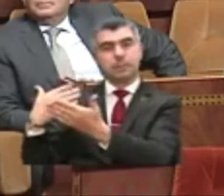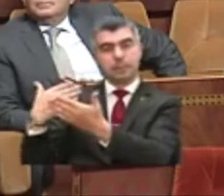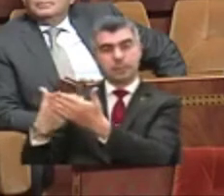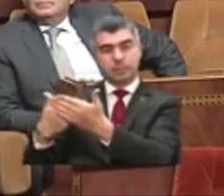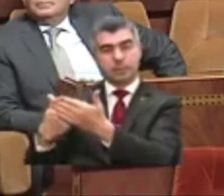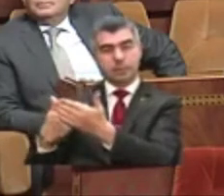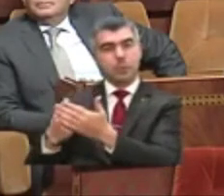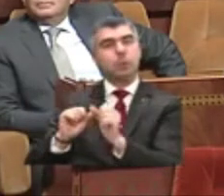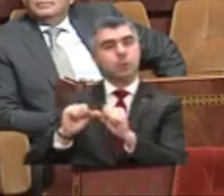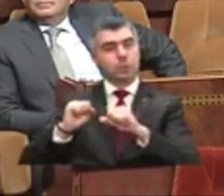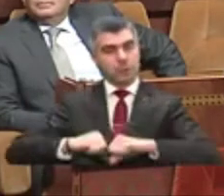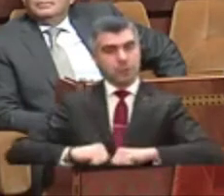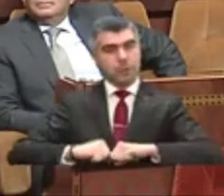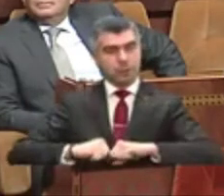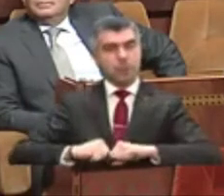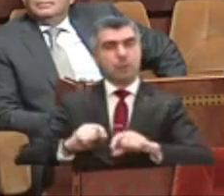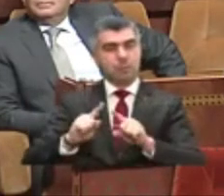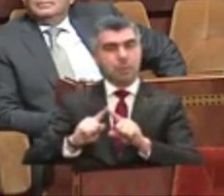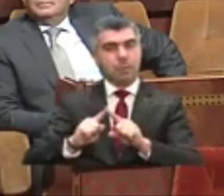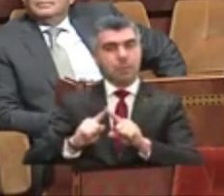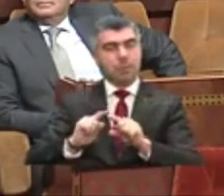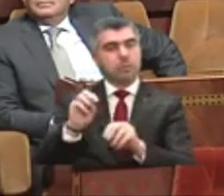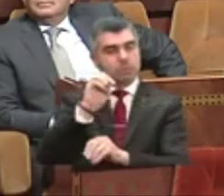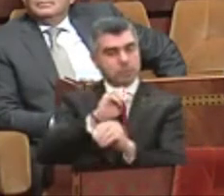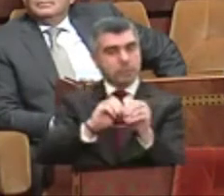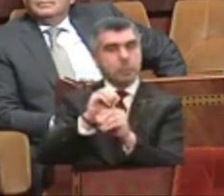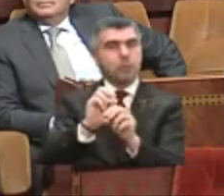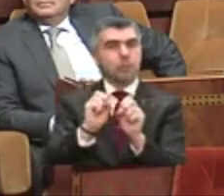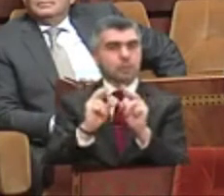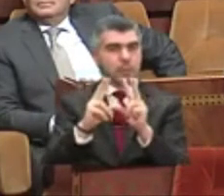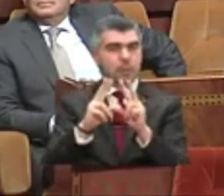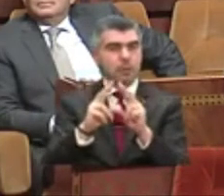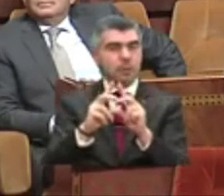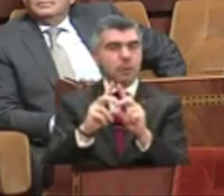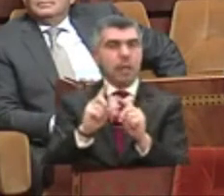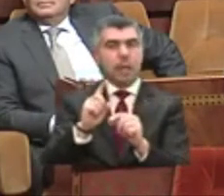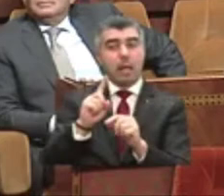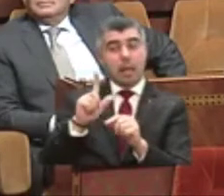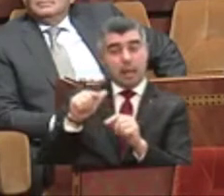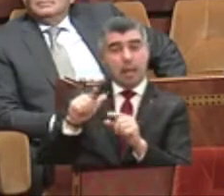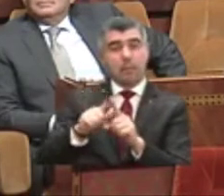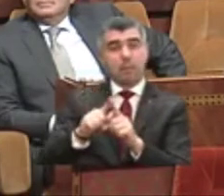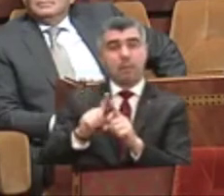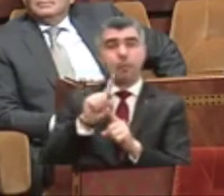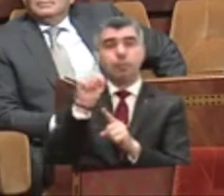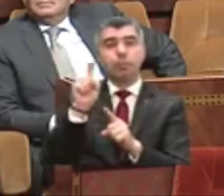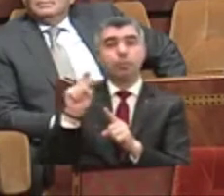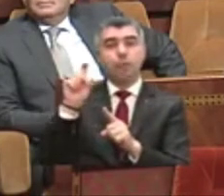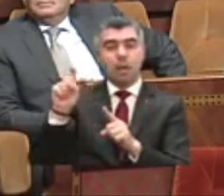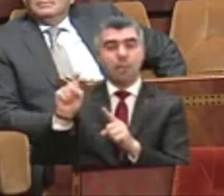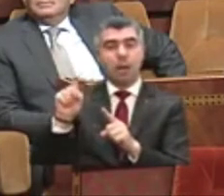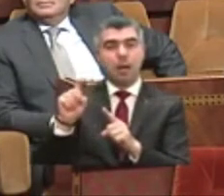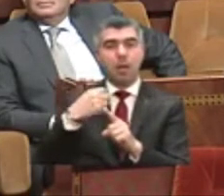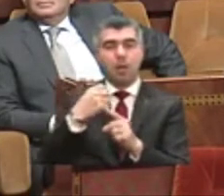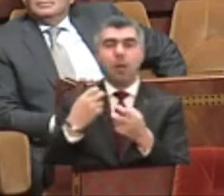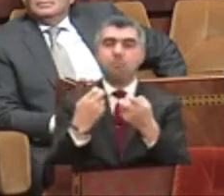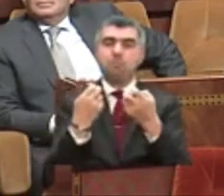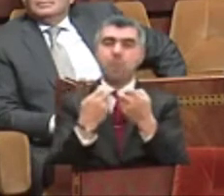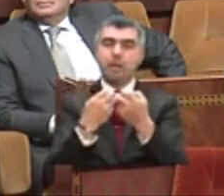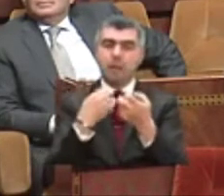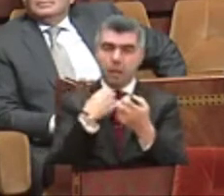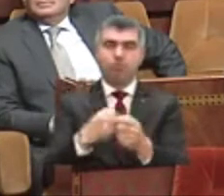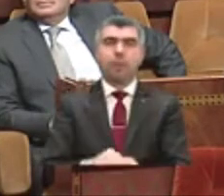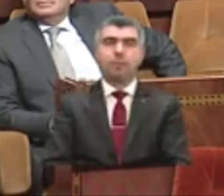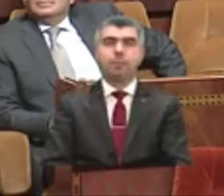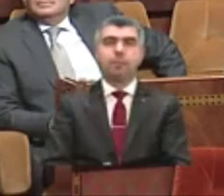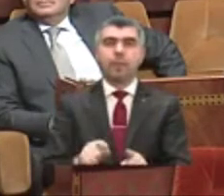الأخيرة تمت هذه العملية، ولكن هناك جماعات كثيرة، على سبيل المثال لا على سبيل الحصر،